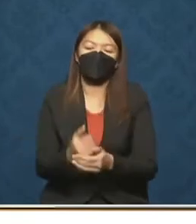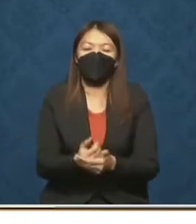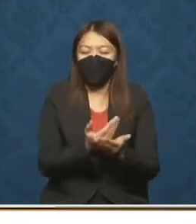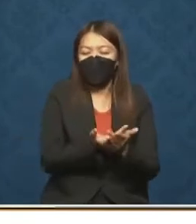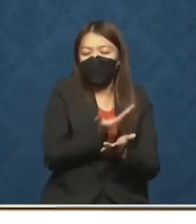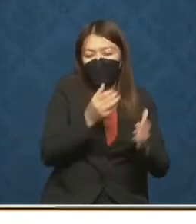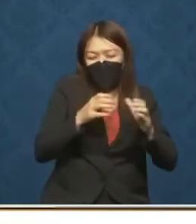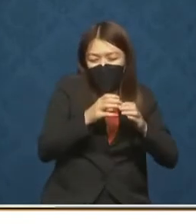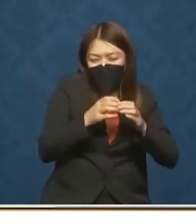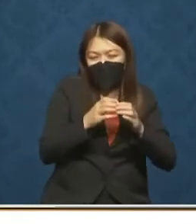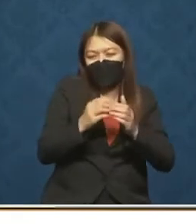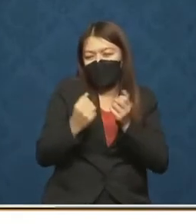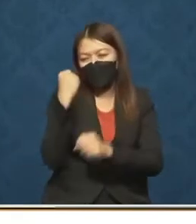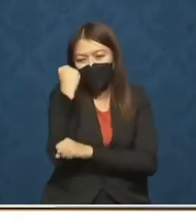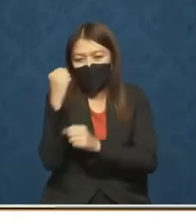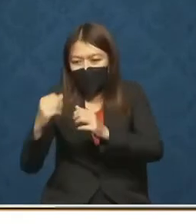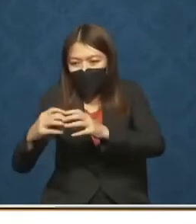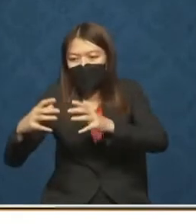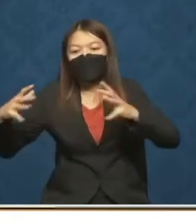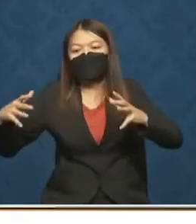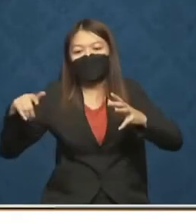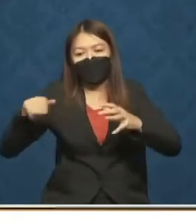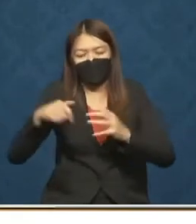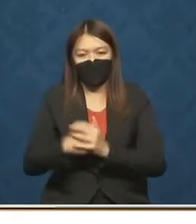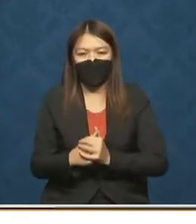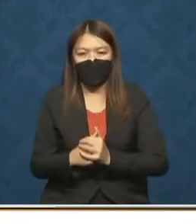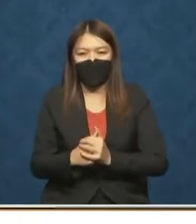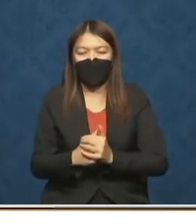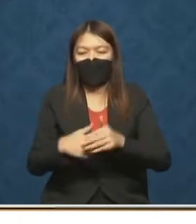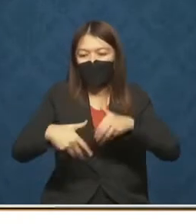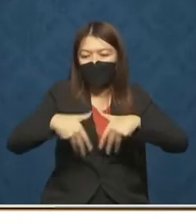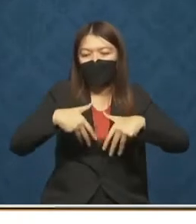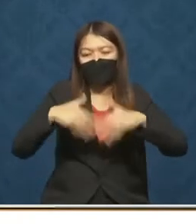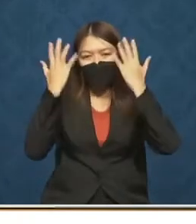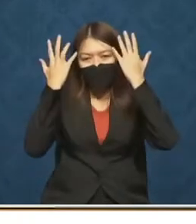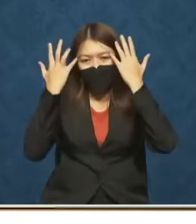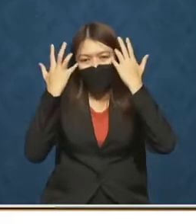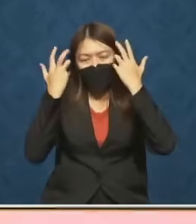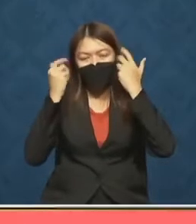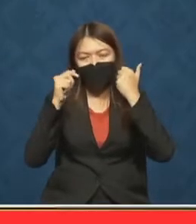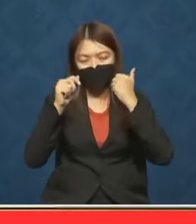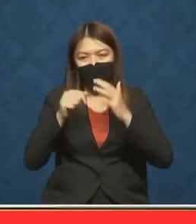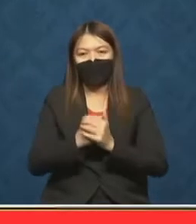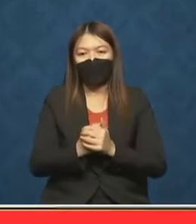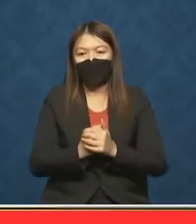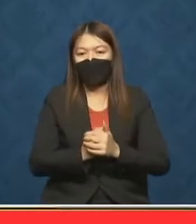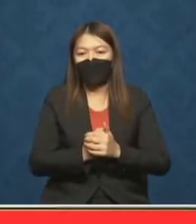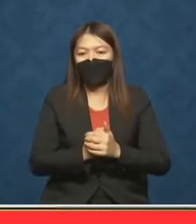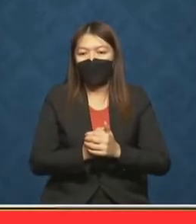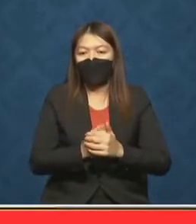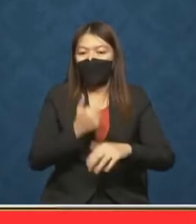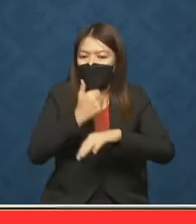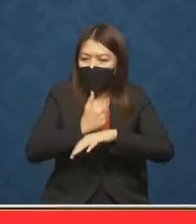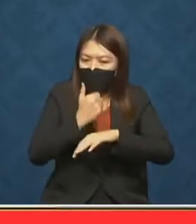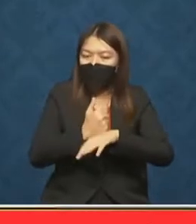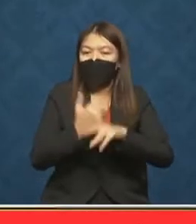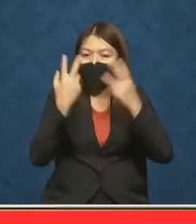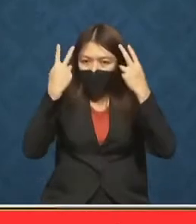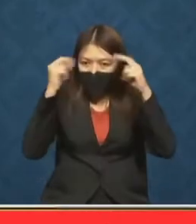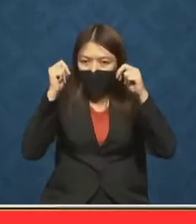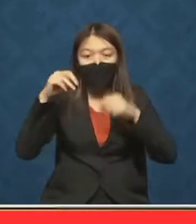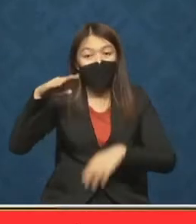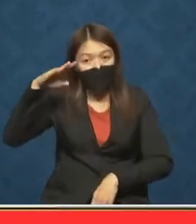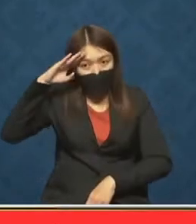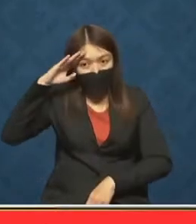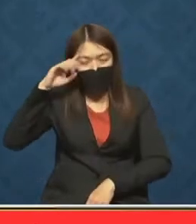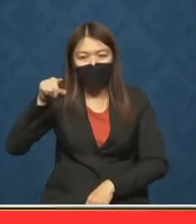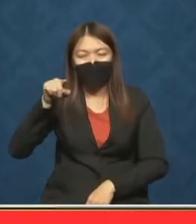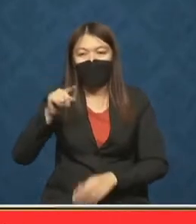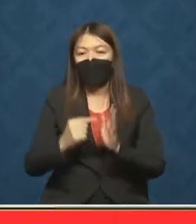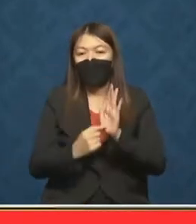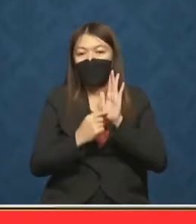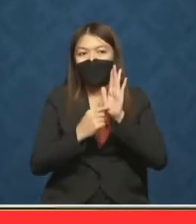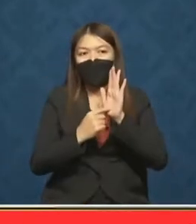ค